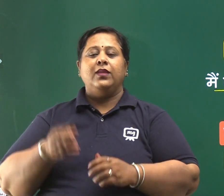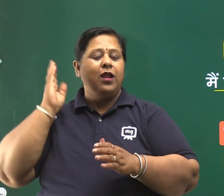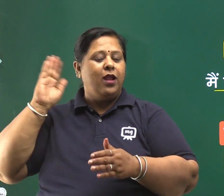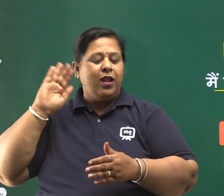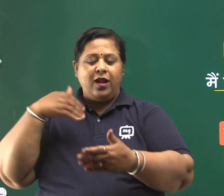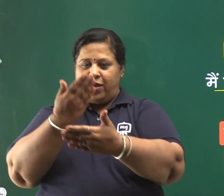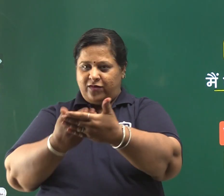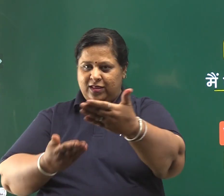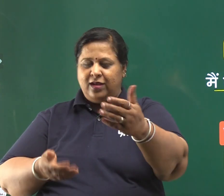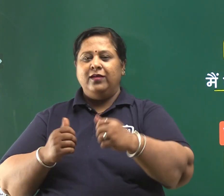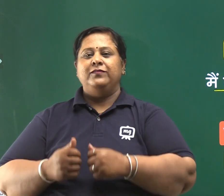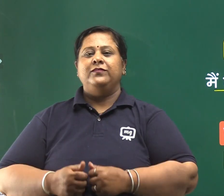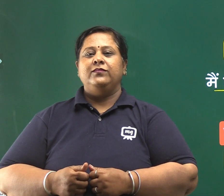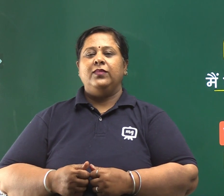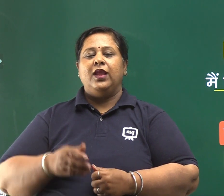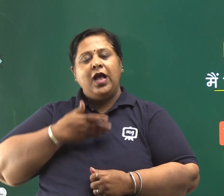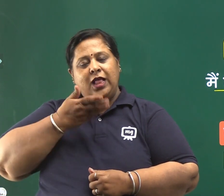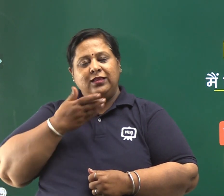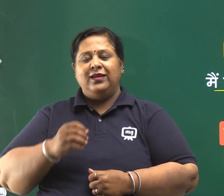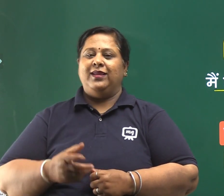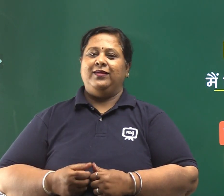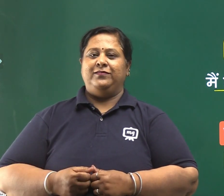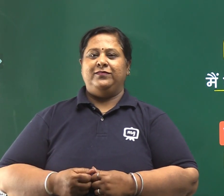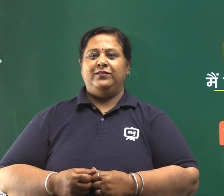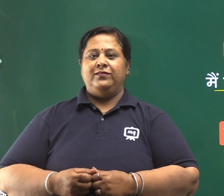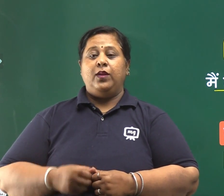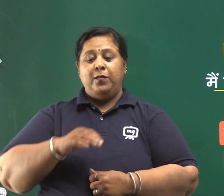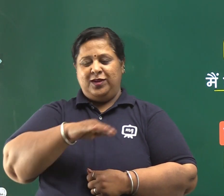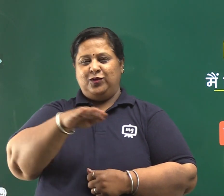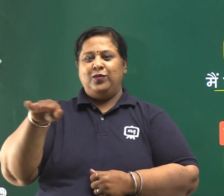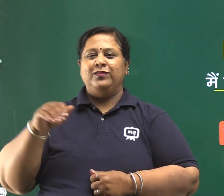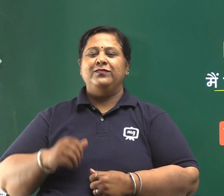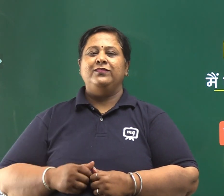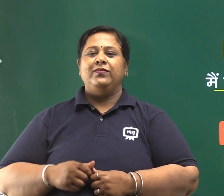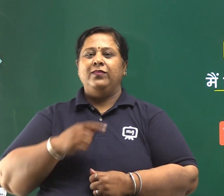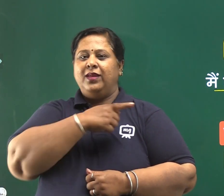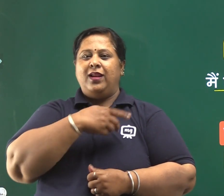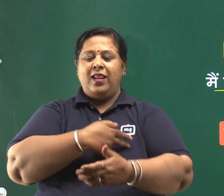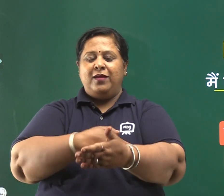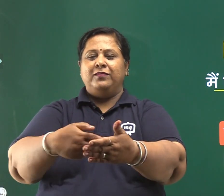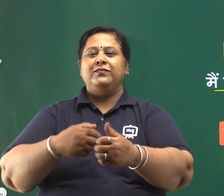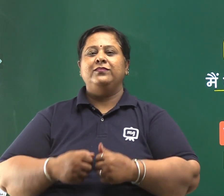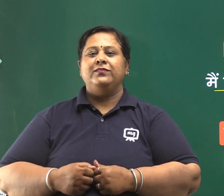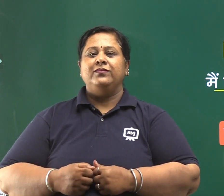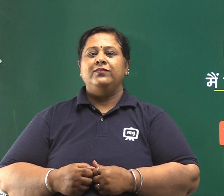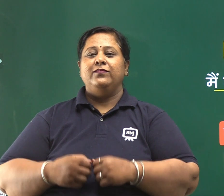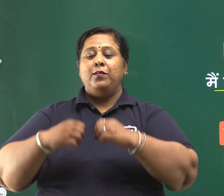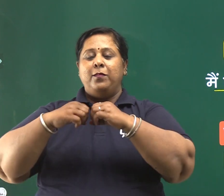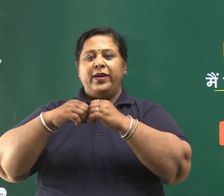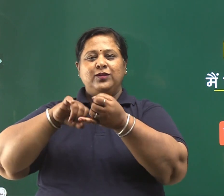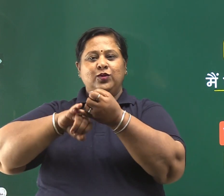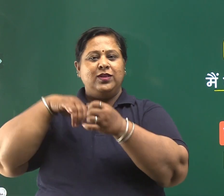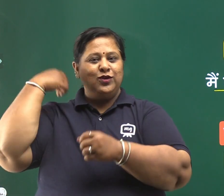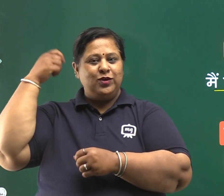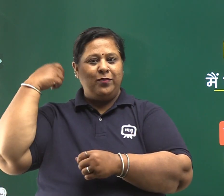कविता का अध्ययन करेंगे। बच्चों, मेरा नाम ब्रिजसुंदर